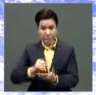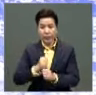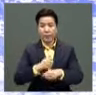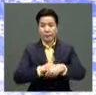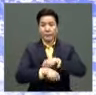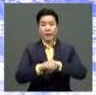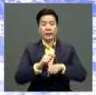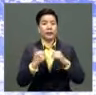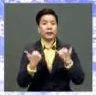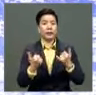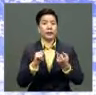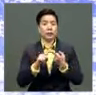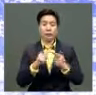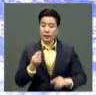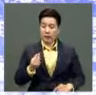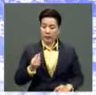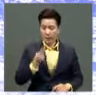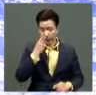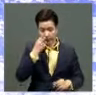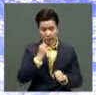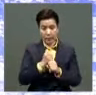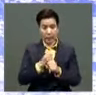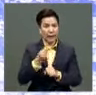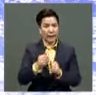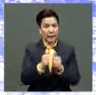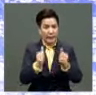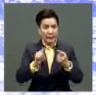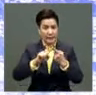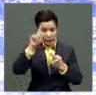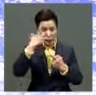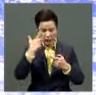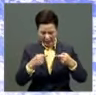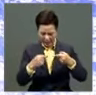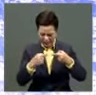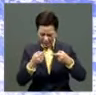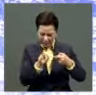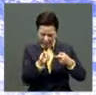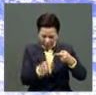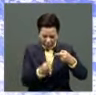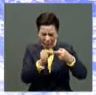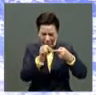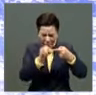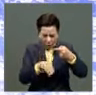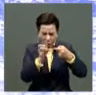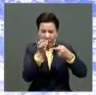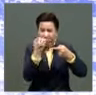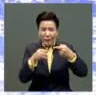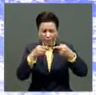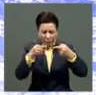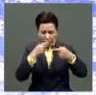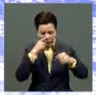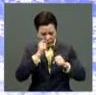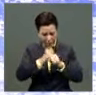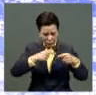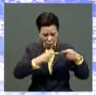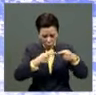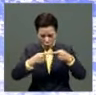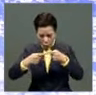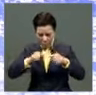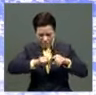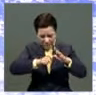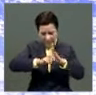จะทำให้ดีที่สุดในชุดข้อต่อเล็กๆในจุดที่ละหลวมทุกๆจุด